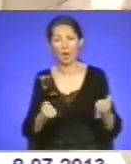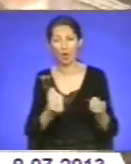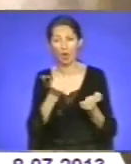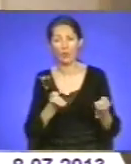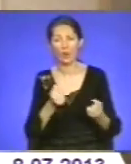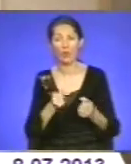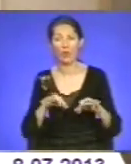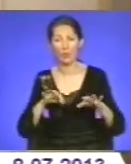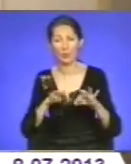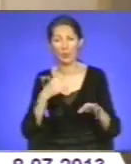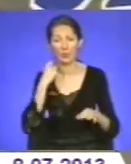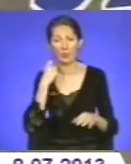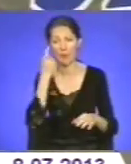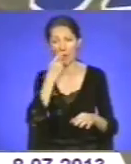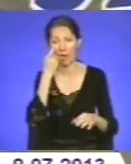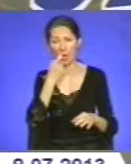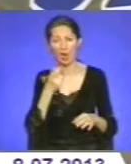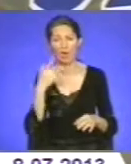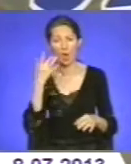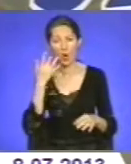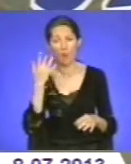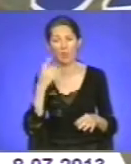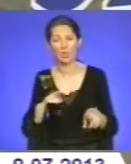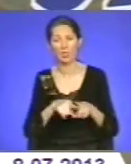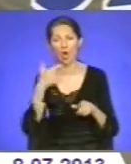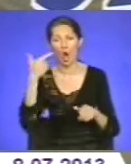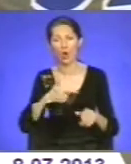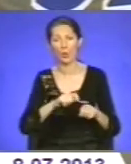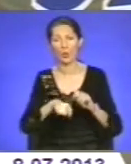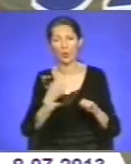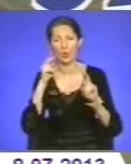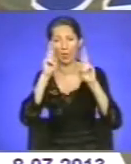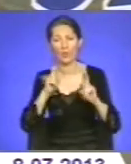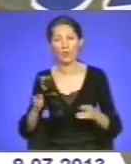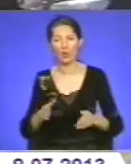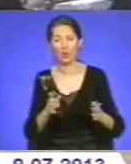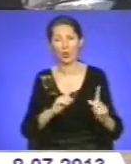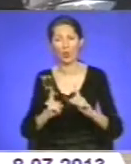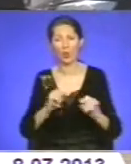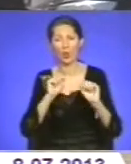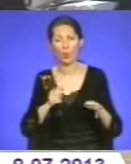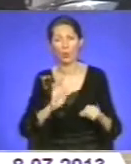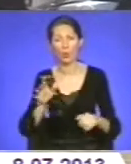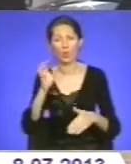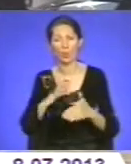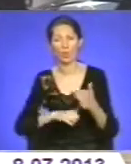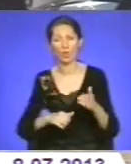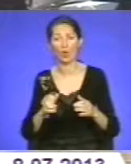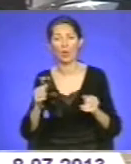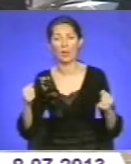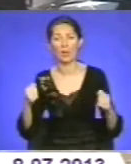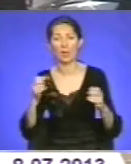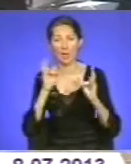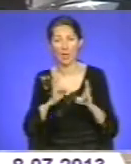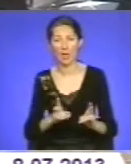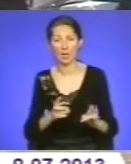та грубе порушення правил дорожнього руху можуть стати причиною трагедії. Свідченням цього є нещодавна резонансна аварія у